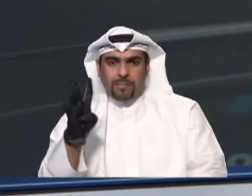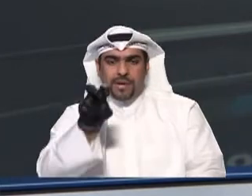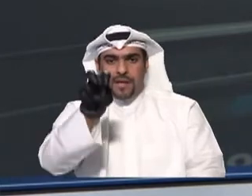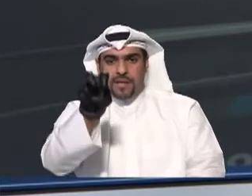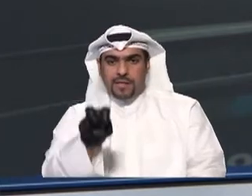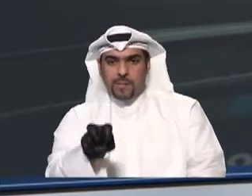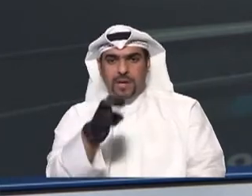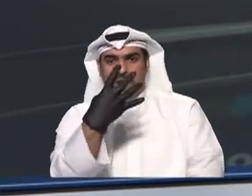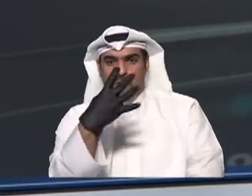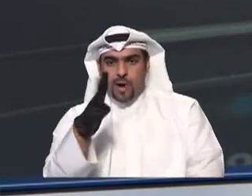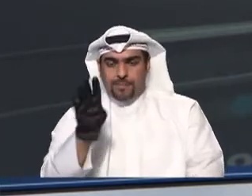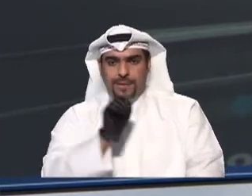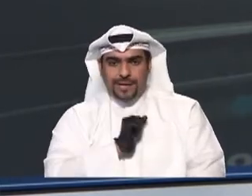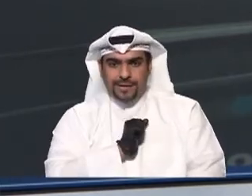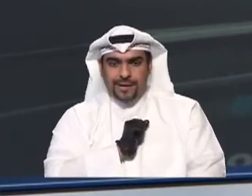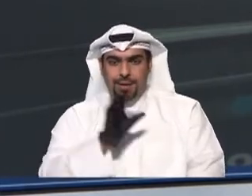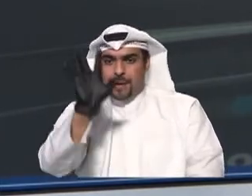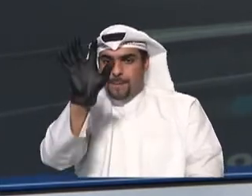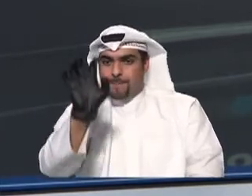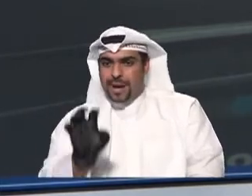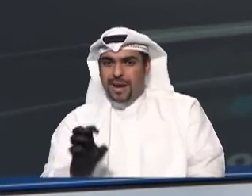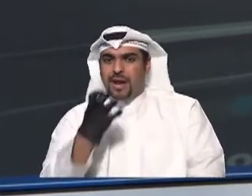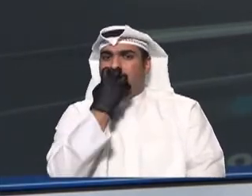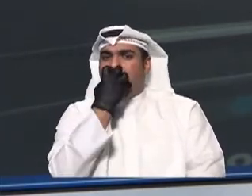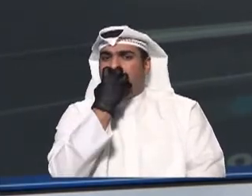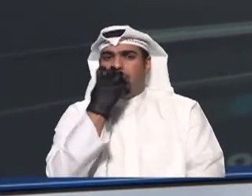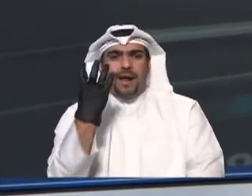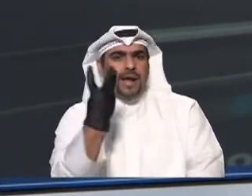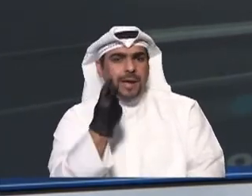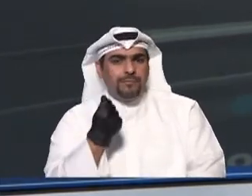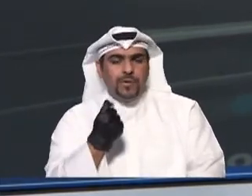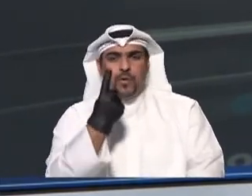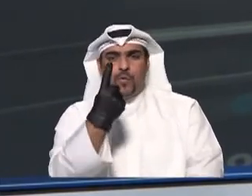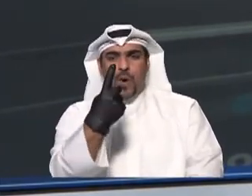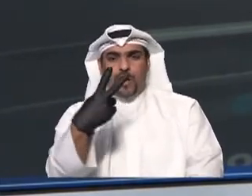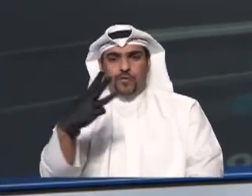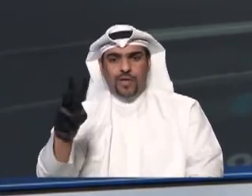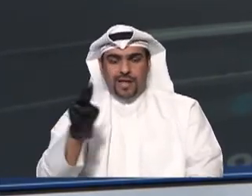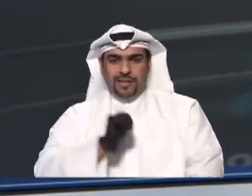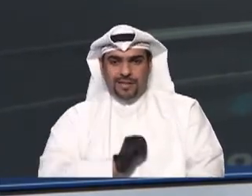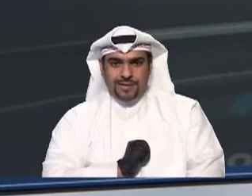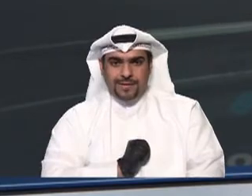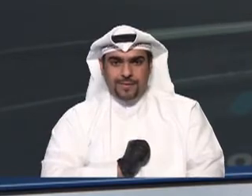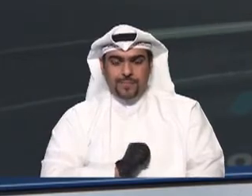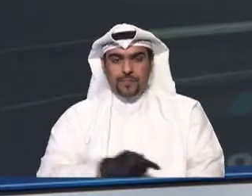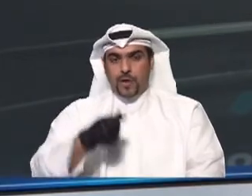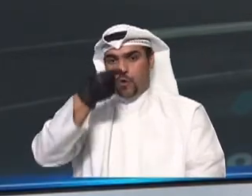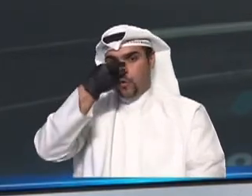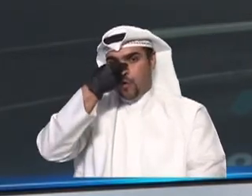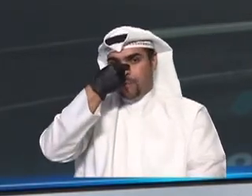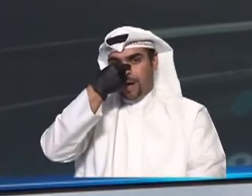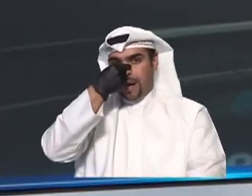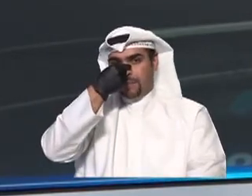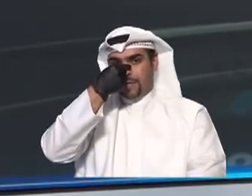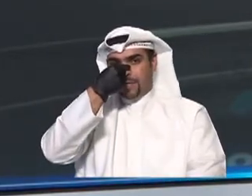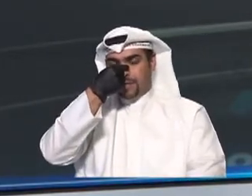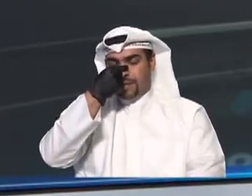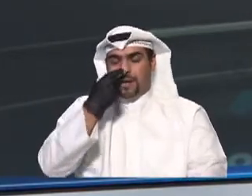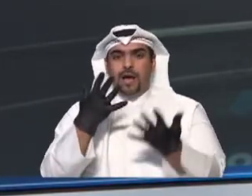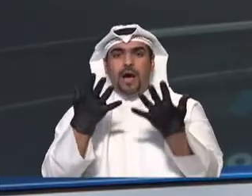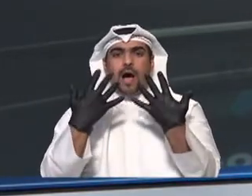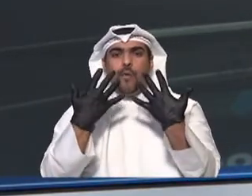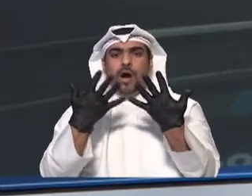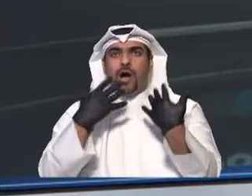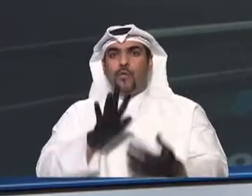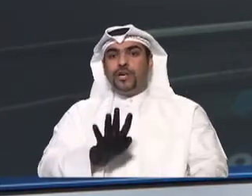48 درجة مئوية، بالنسبة للصغرى متفاوتة ما بين 30 إلى 31 درجة مئوية. ابتداء من يوم الخميس عودة للرياح الشمالية الغربية